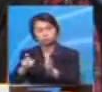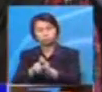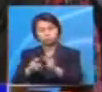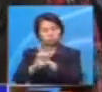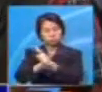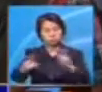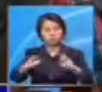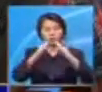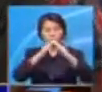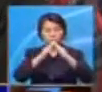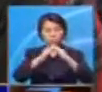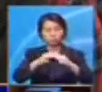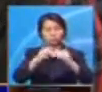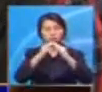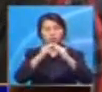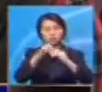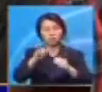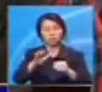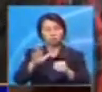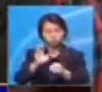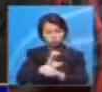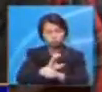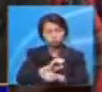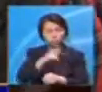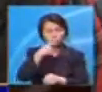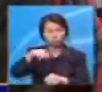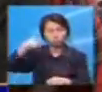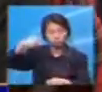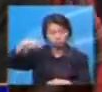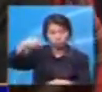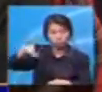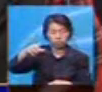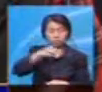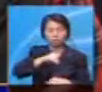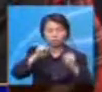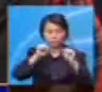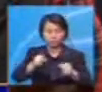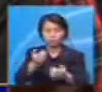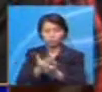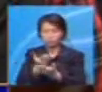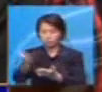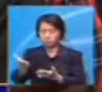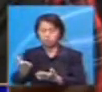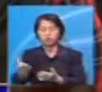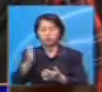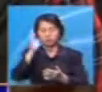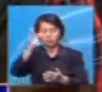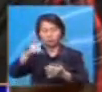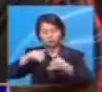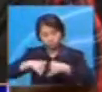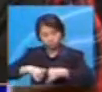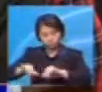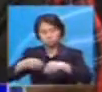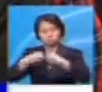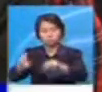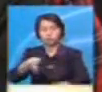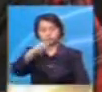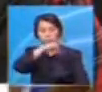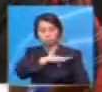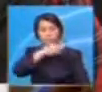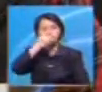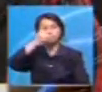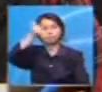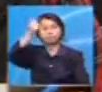penyediaan rumah kediaman yang mencukup miki ini akan terus manaat yang